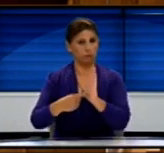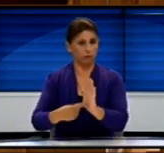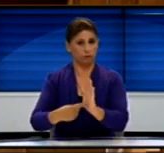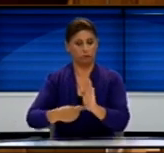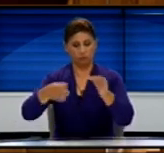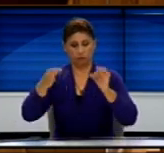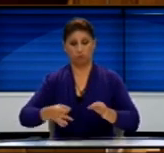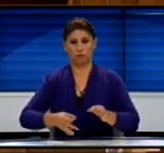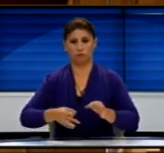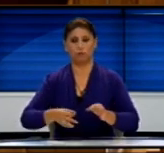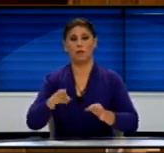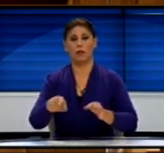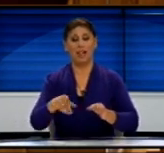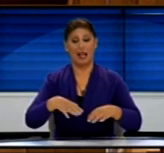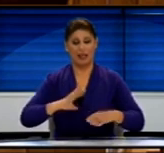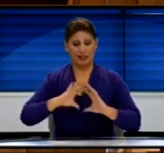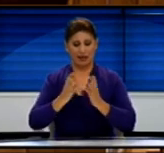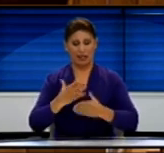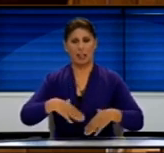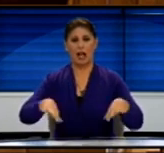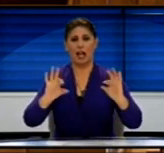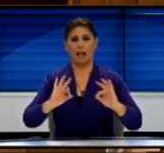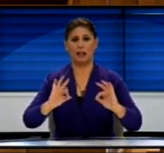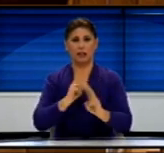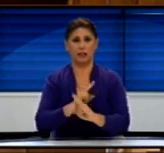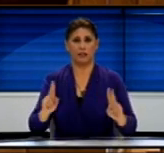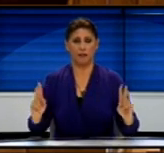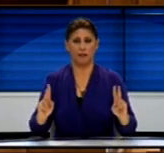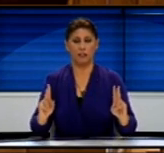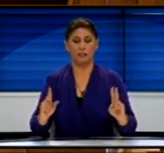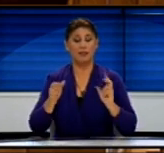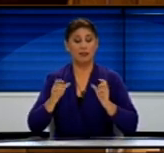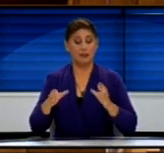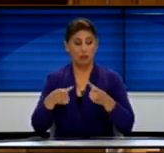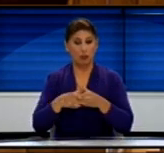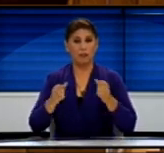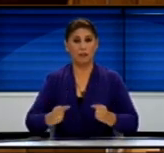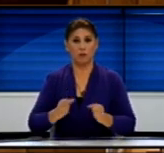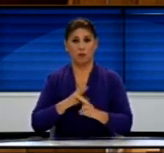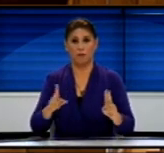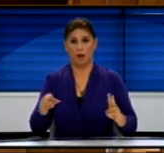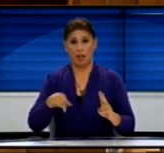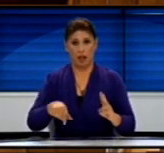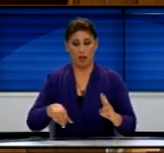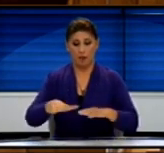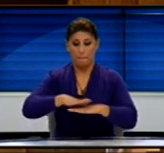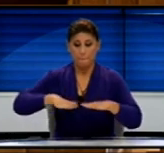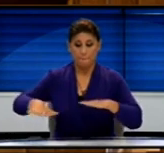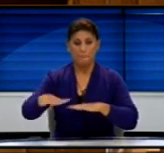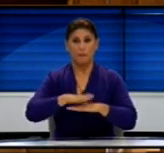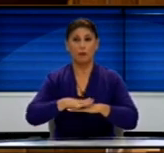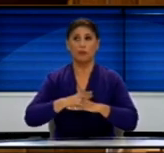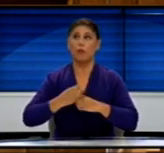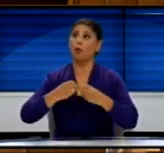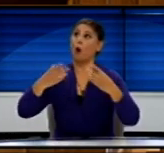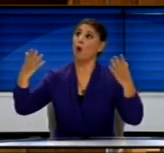πόρισμα της Εθνικής Αρχής Διαφάνειας στην Επιτροπή Θεσμών και Διαφάνειας. Άρα, εδώ, πεδίο δόξη λαμπρών,